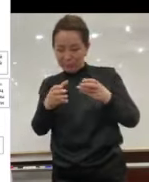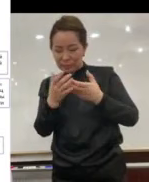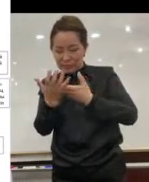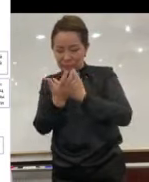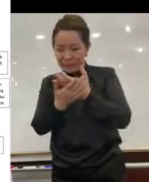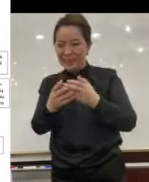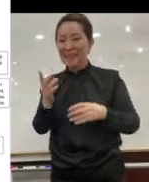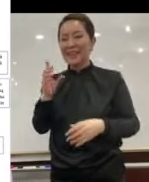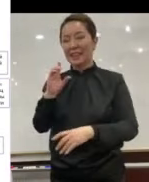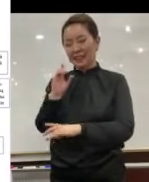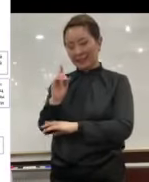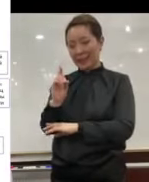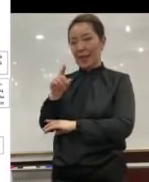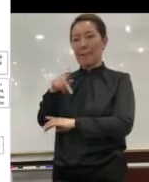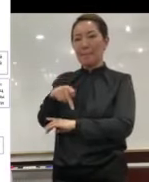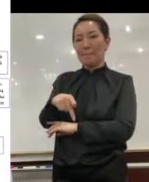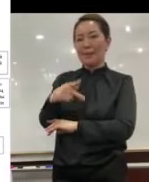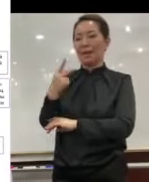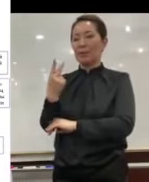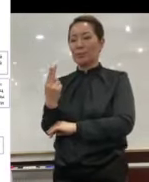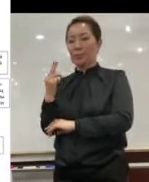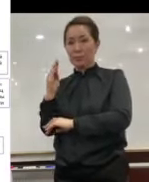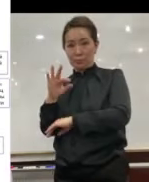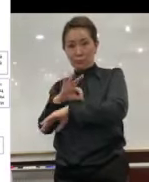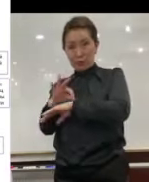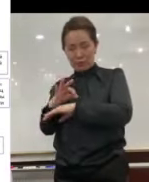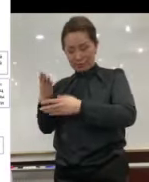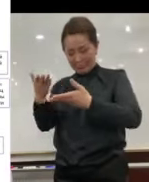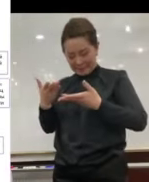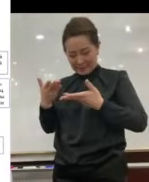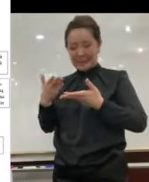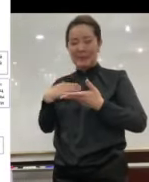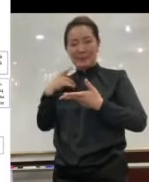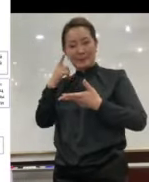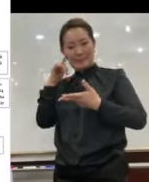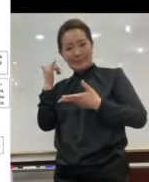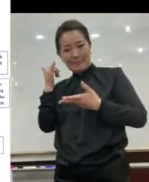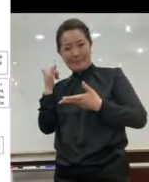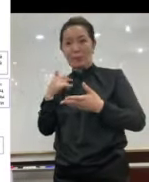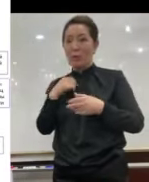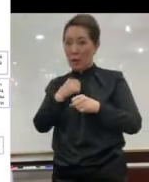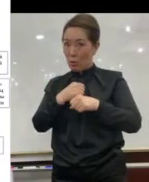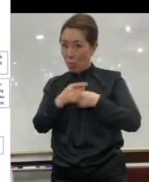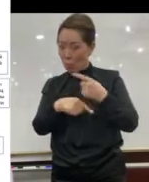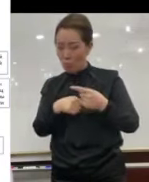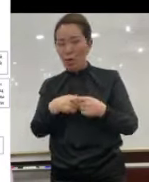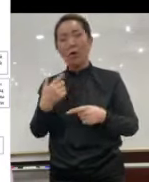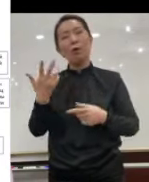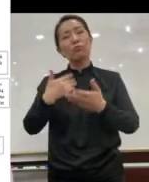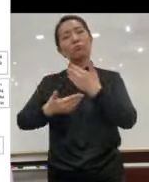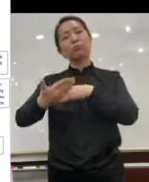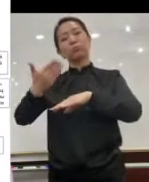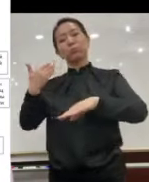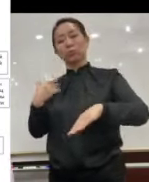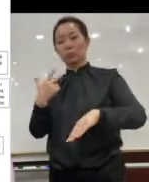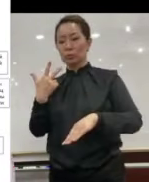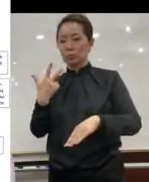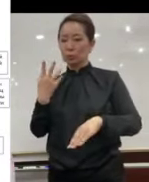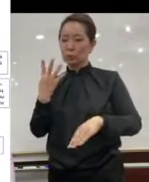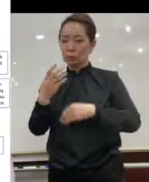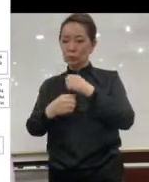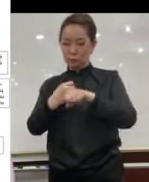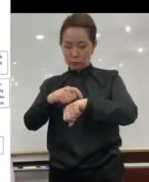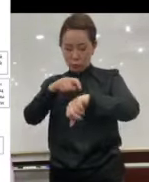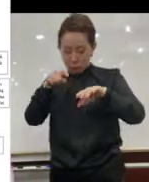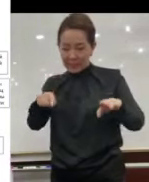зүйлүүд ДИПАП төслийн өмнө тавигдсан. Тэр утгаараа бид нар одоо өнгөрсөн 3-4 жилд бол энэ талын үйл ажиллагааг нэлээдгүй явуулж